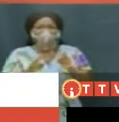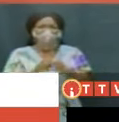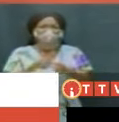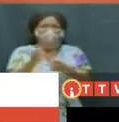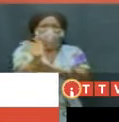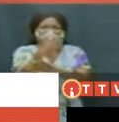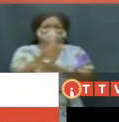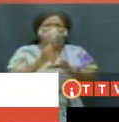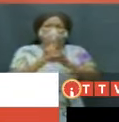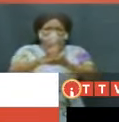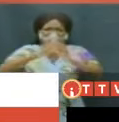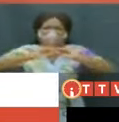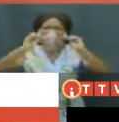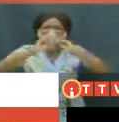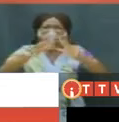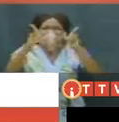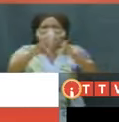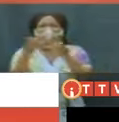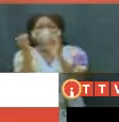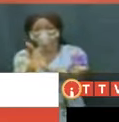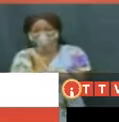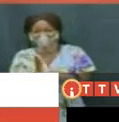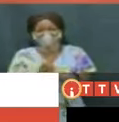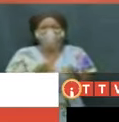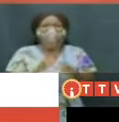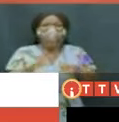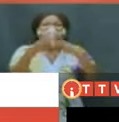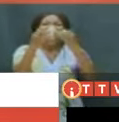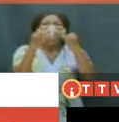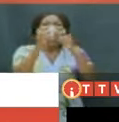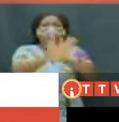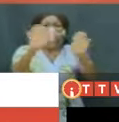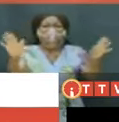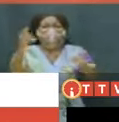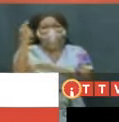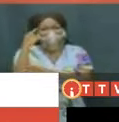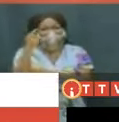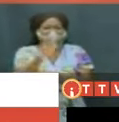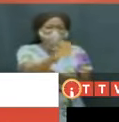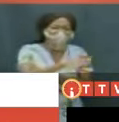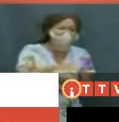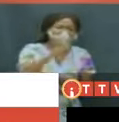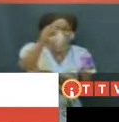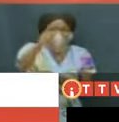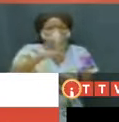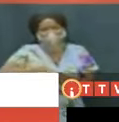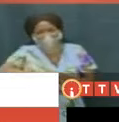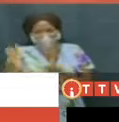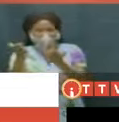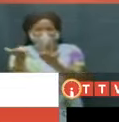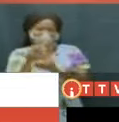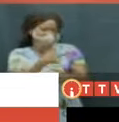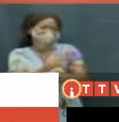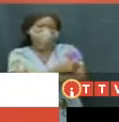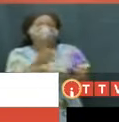tikulengeza malo osiyanasiyana kumene inu mutapite kukalandirira katemera wanu pitani mwaufulu wanu pitani